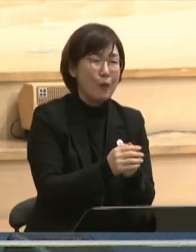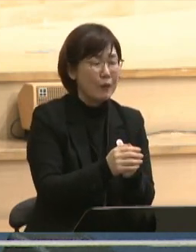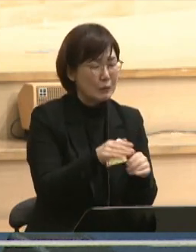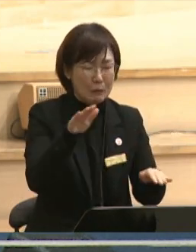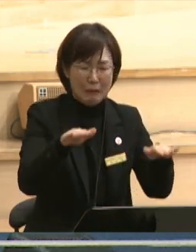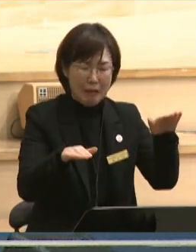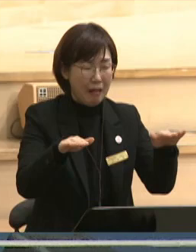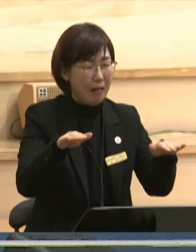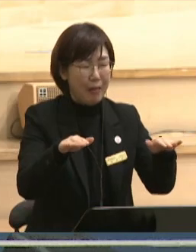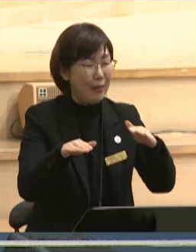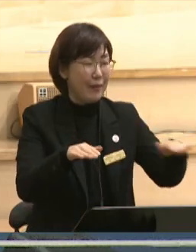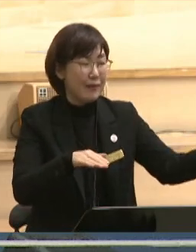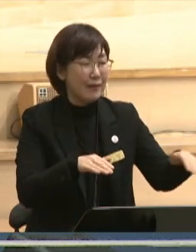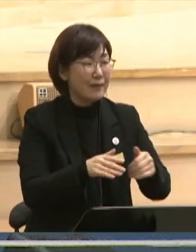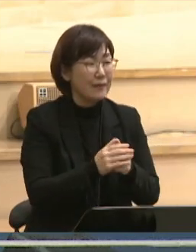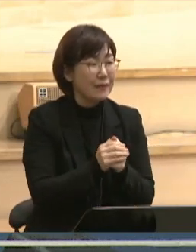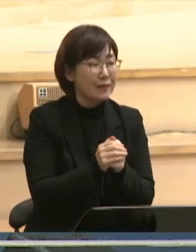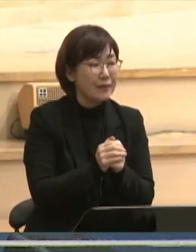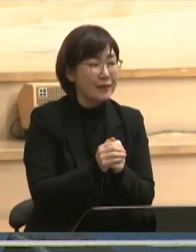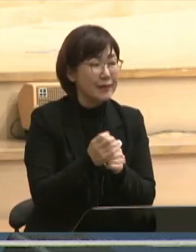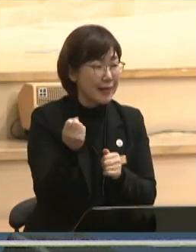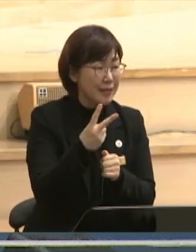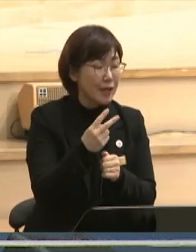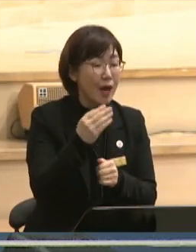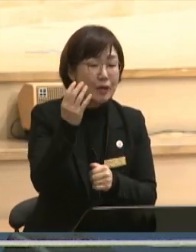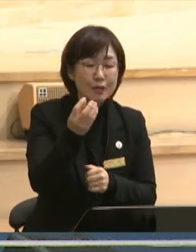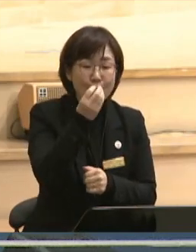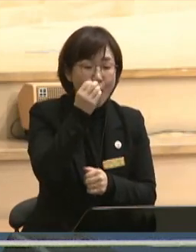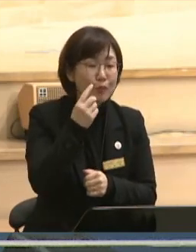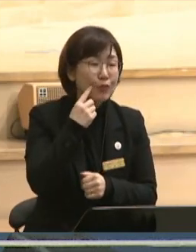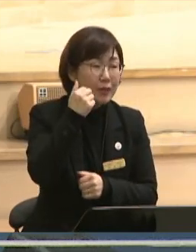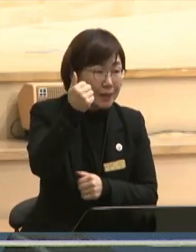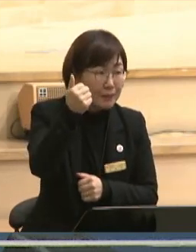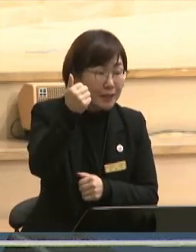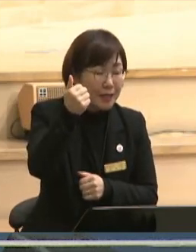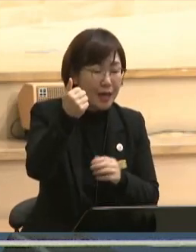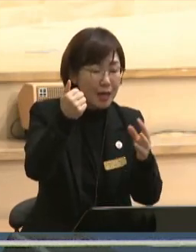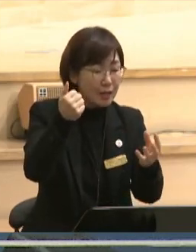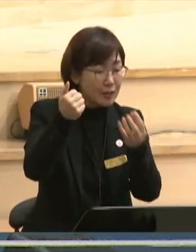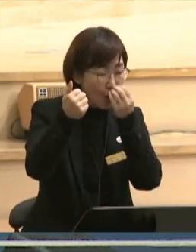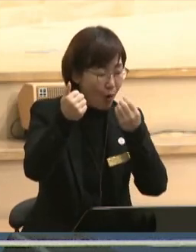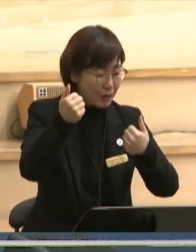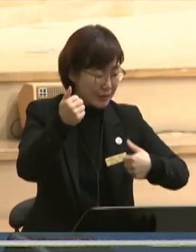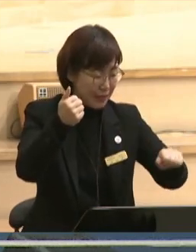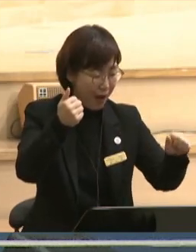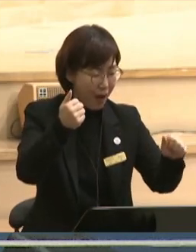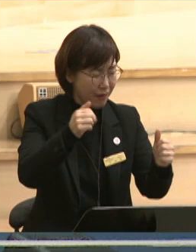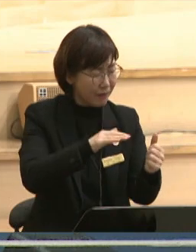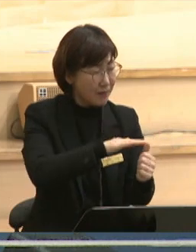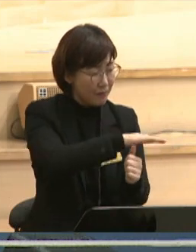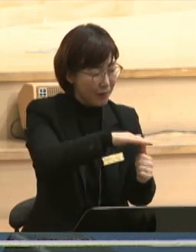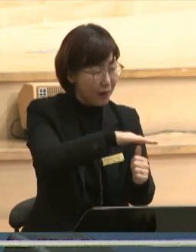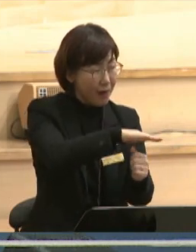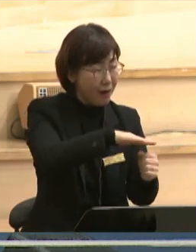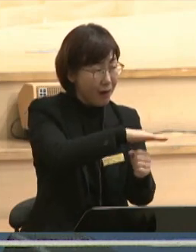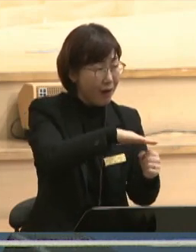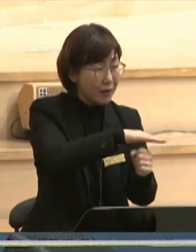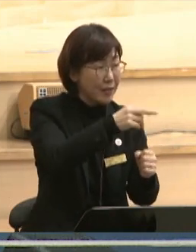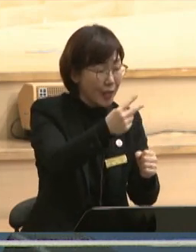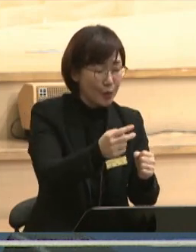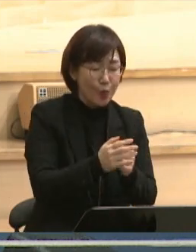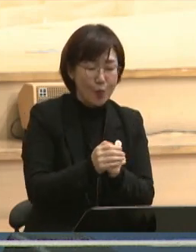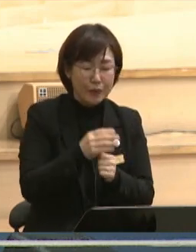자 다시 설명할게요 성부 하나님이 성자 예수님을 막 사랑해도 성령